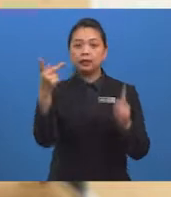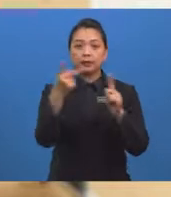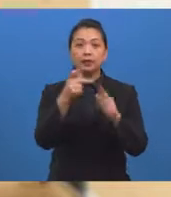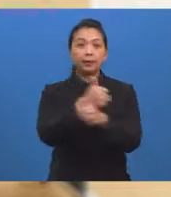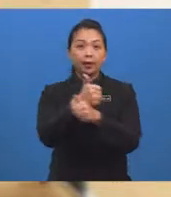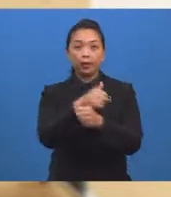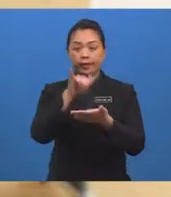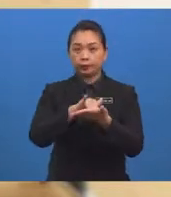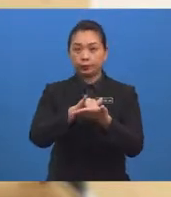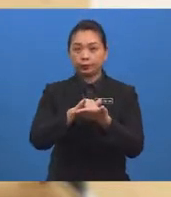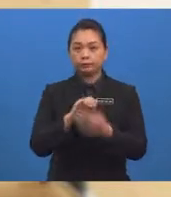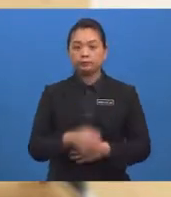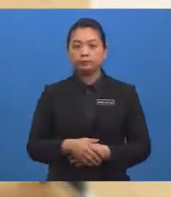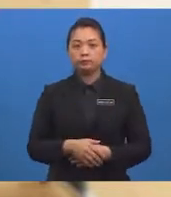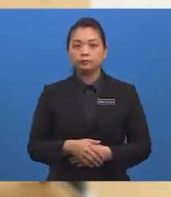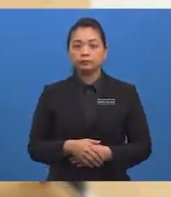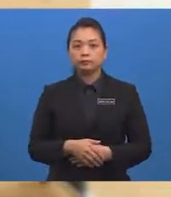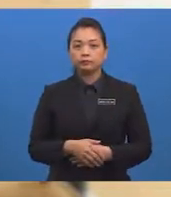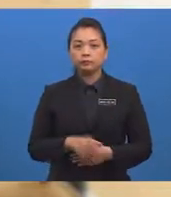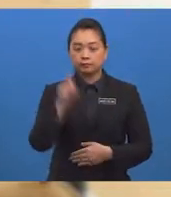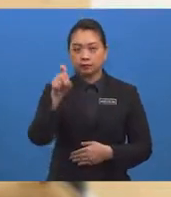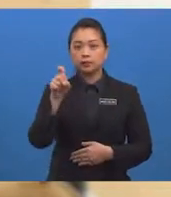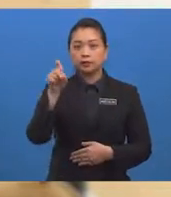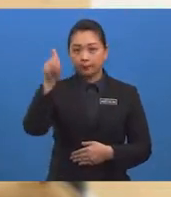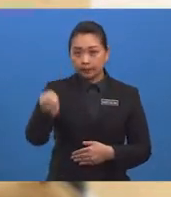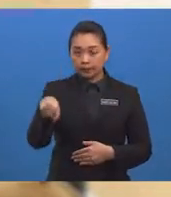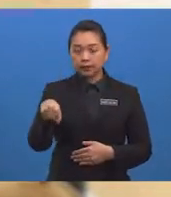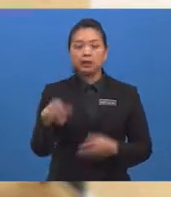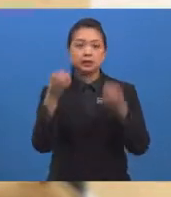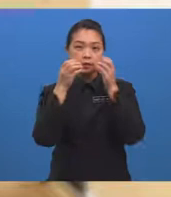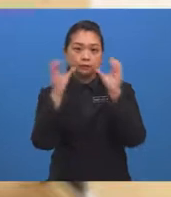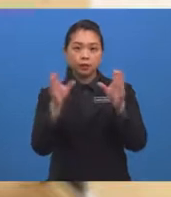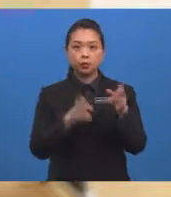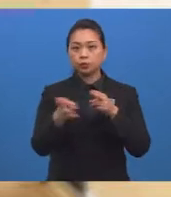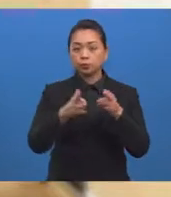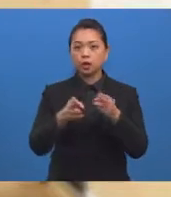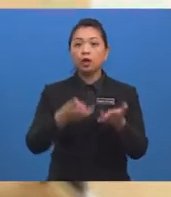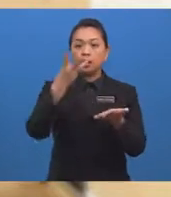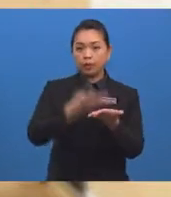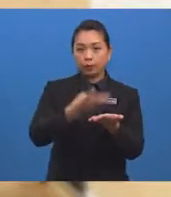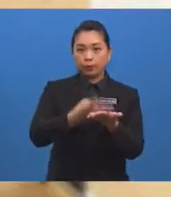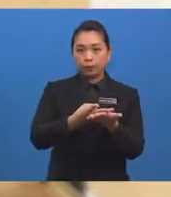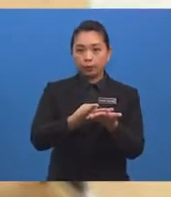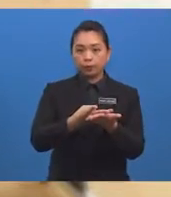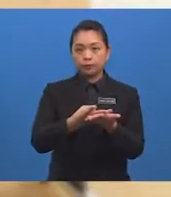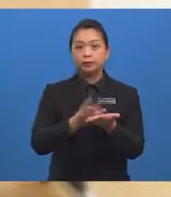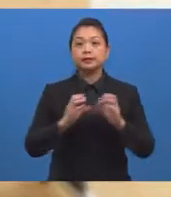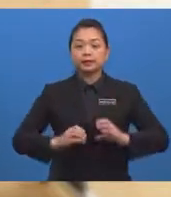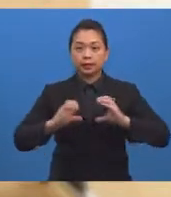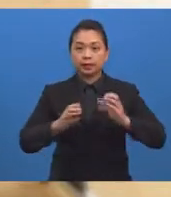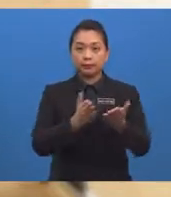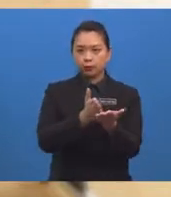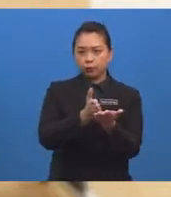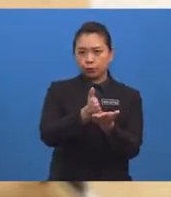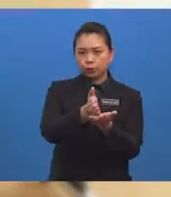keupayaan untuk memastikan kecekapan, pengurusan, kewangan secara berterusan